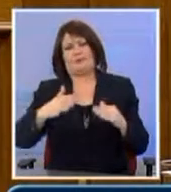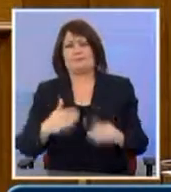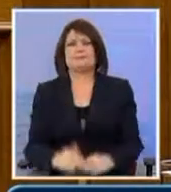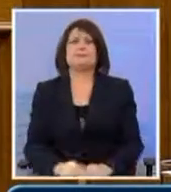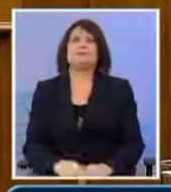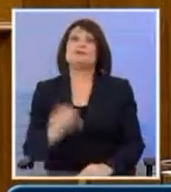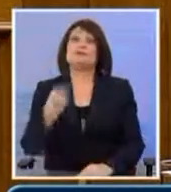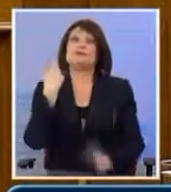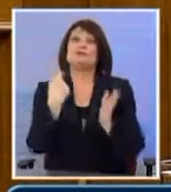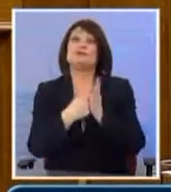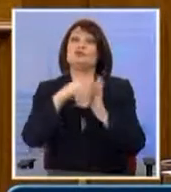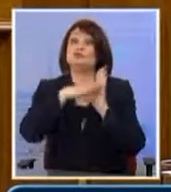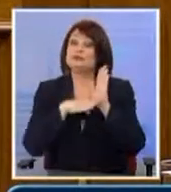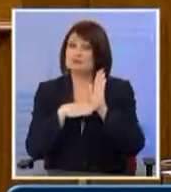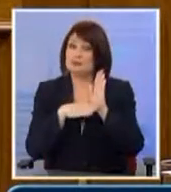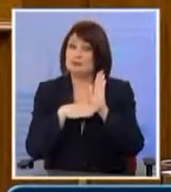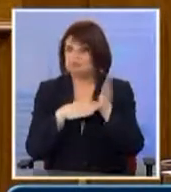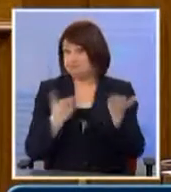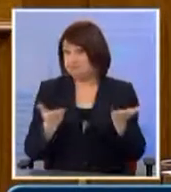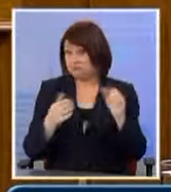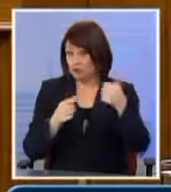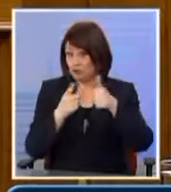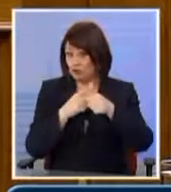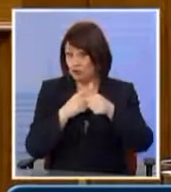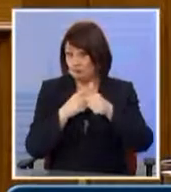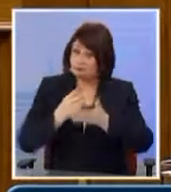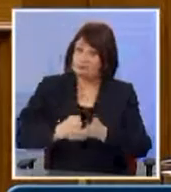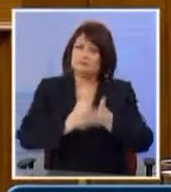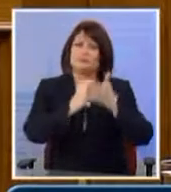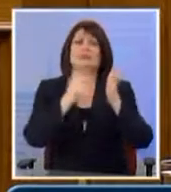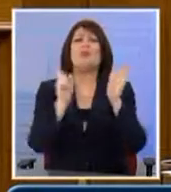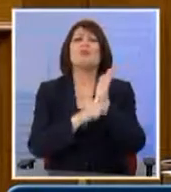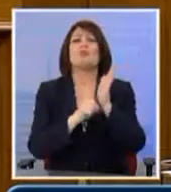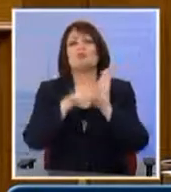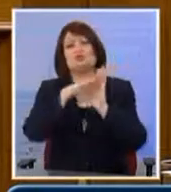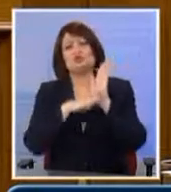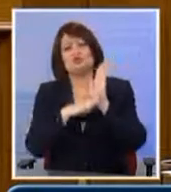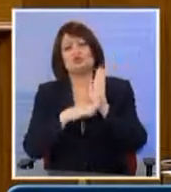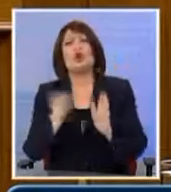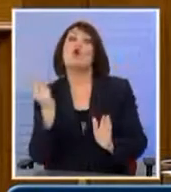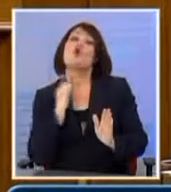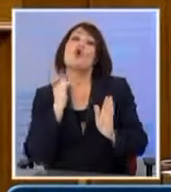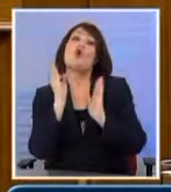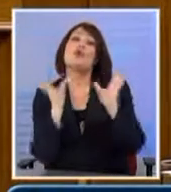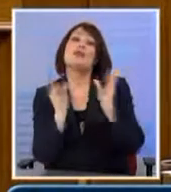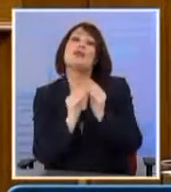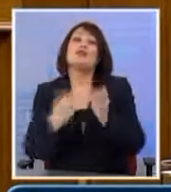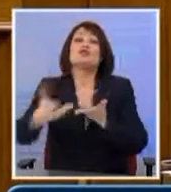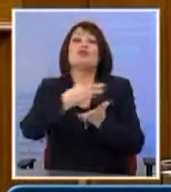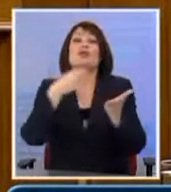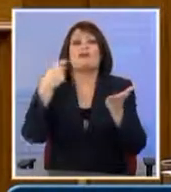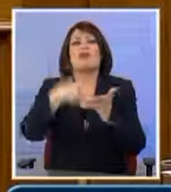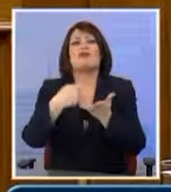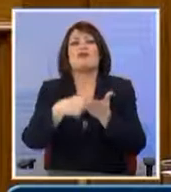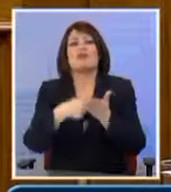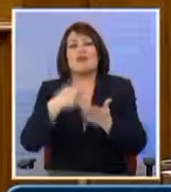Το νέο φορολογικό σύστημα, πρώτον, στηρίζεται θεσμικά στους νέους κώδικες φορολογίας του εισοδήματος και φορολογικών